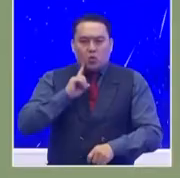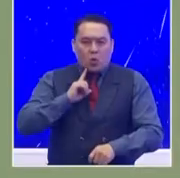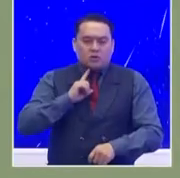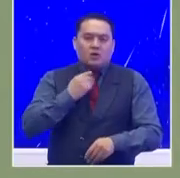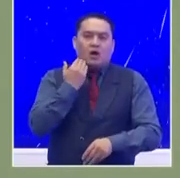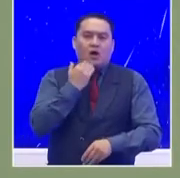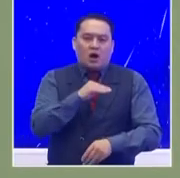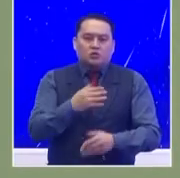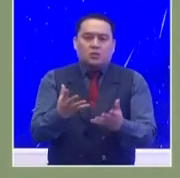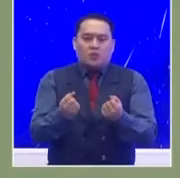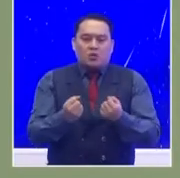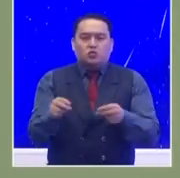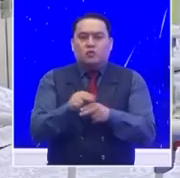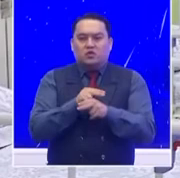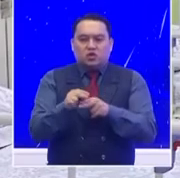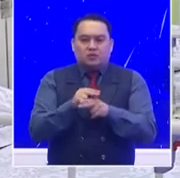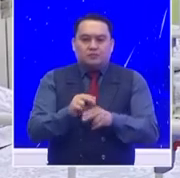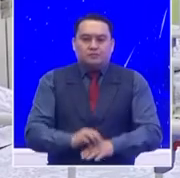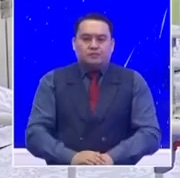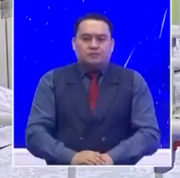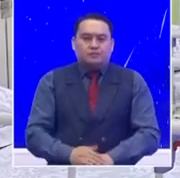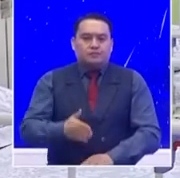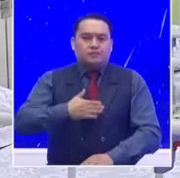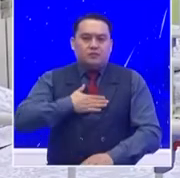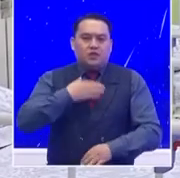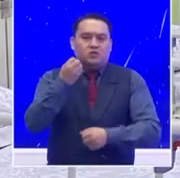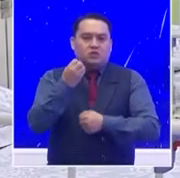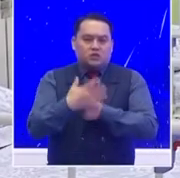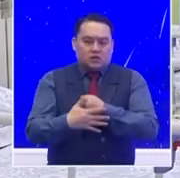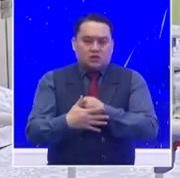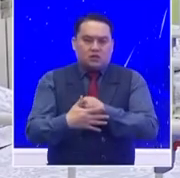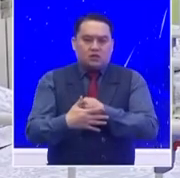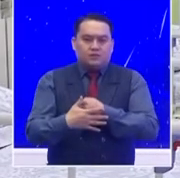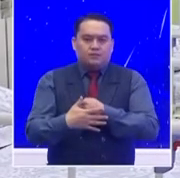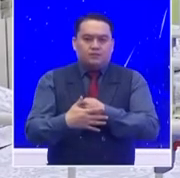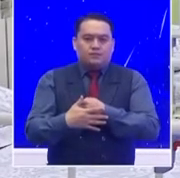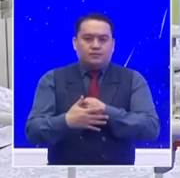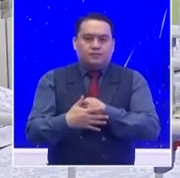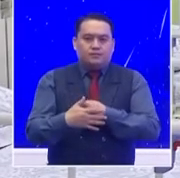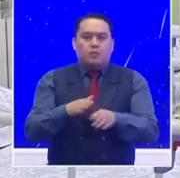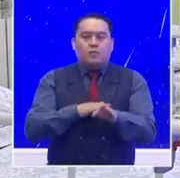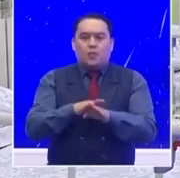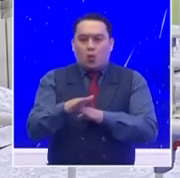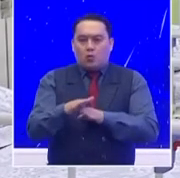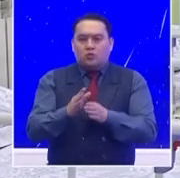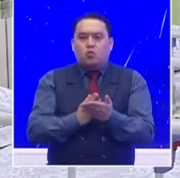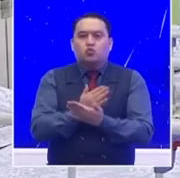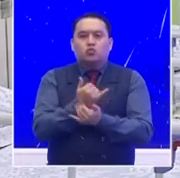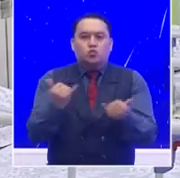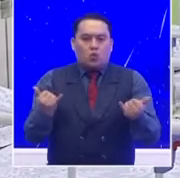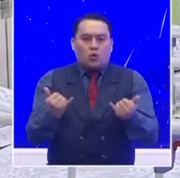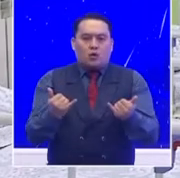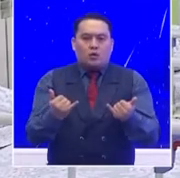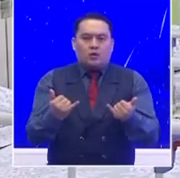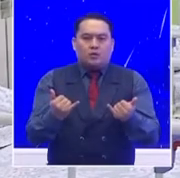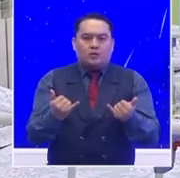качественного получения процедур наш центр буквально полностью весь спектр услуг оказывает